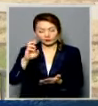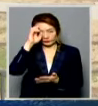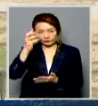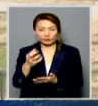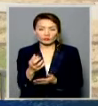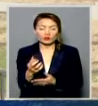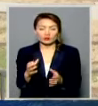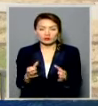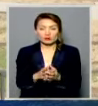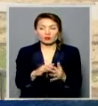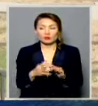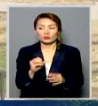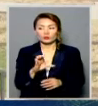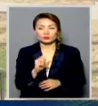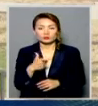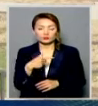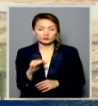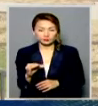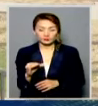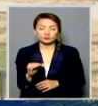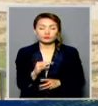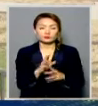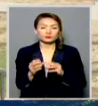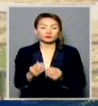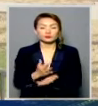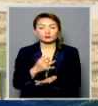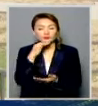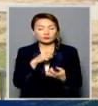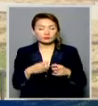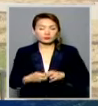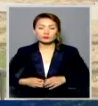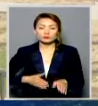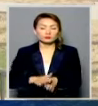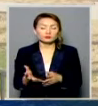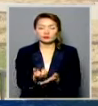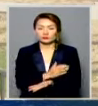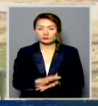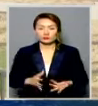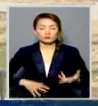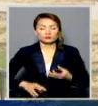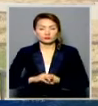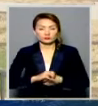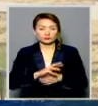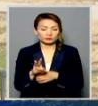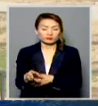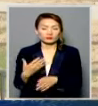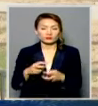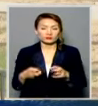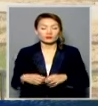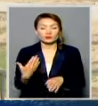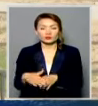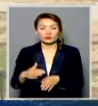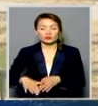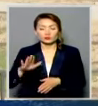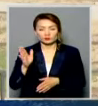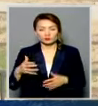государственного уровня АО «Ельбисыг». Несмотря на то, что есть много средств, она не может охватить все села. При этом решение проблем с водой в